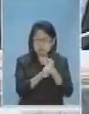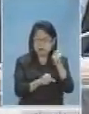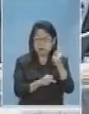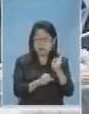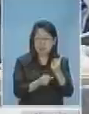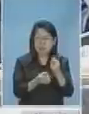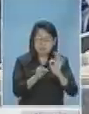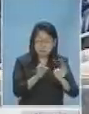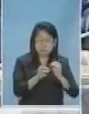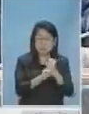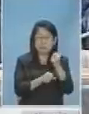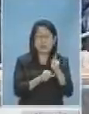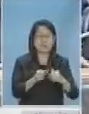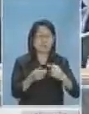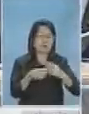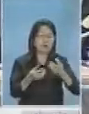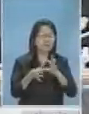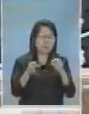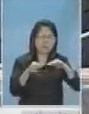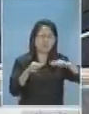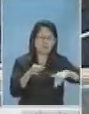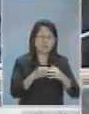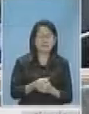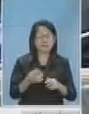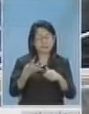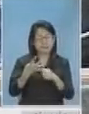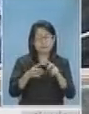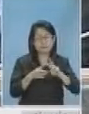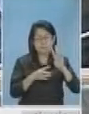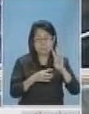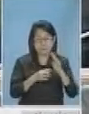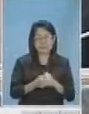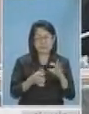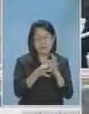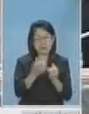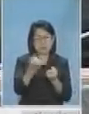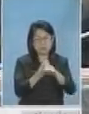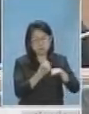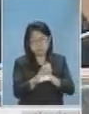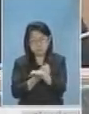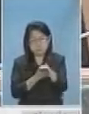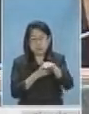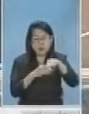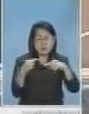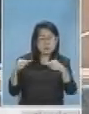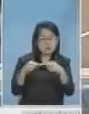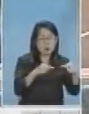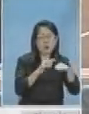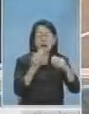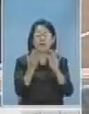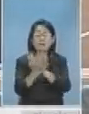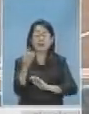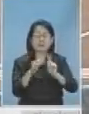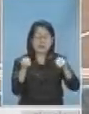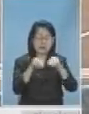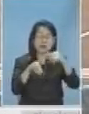ครับและประการสุดท้ายเชื่อมโยงกับประเทศเพื่อนบ้านนะครับ 9% เท่านั้นเองครับท่านประธานครับรัฐ